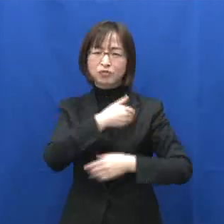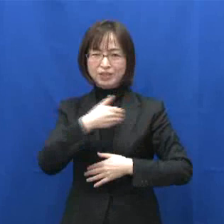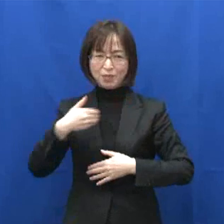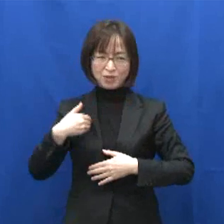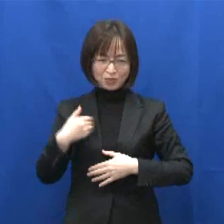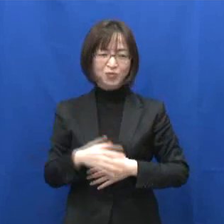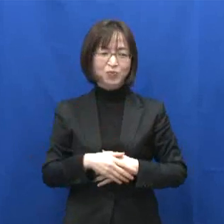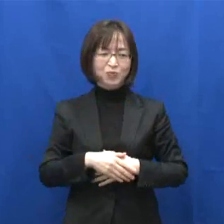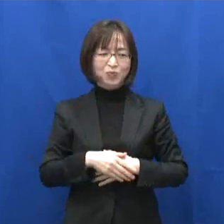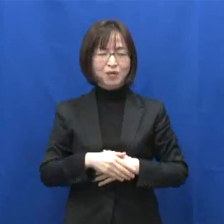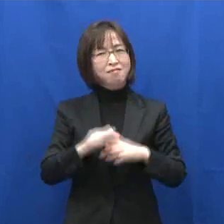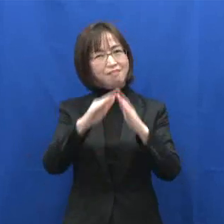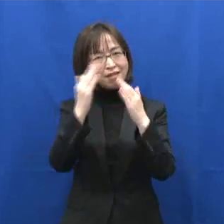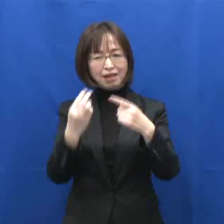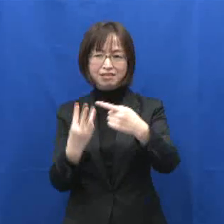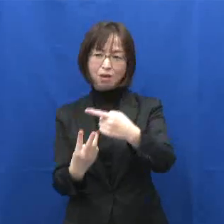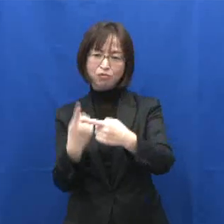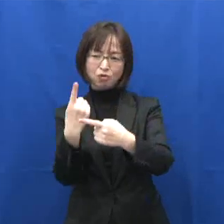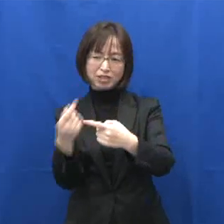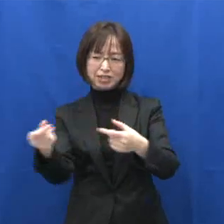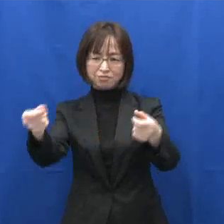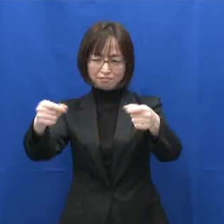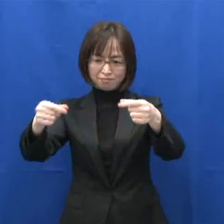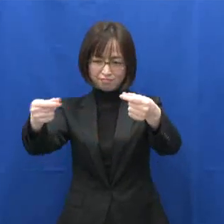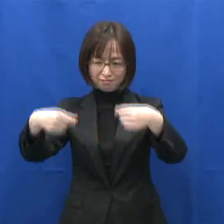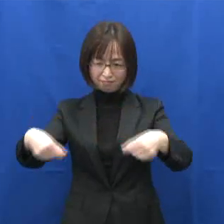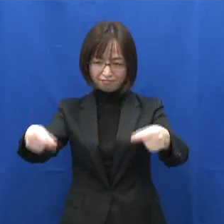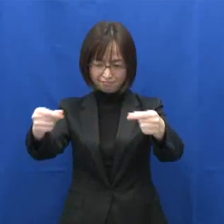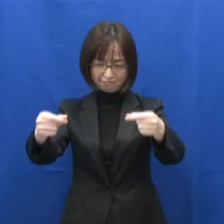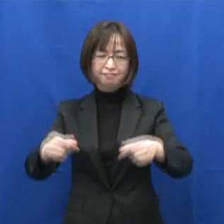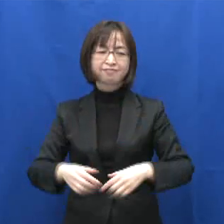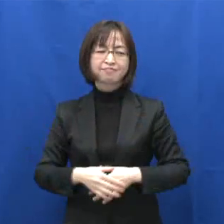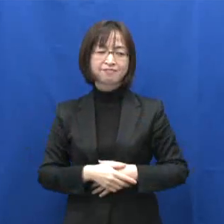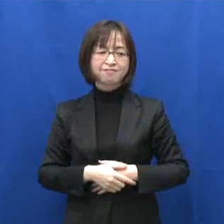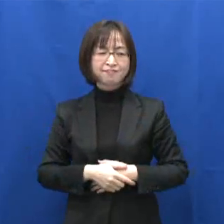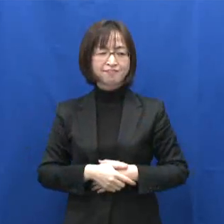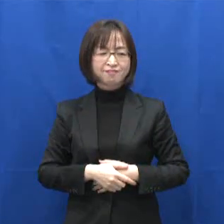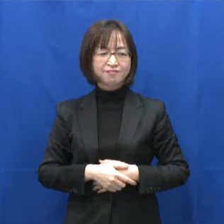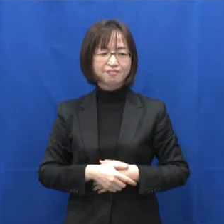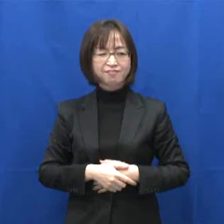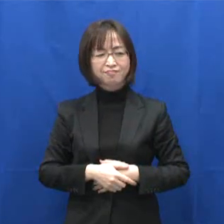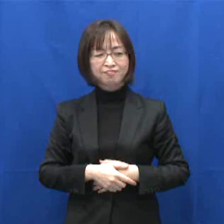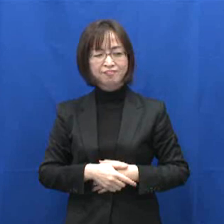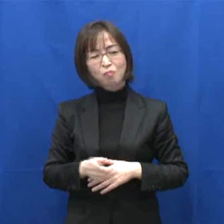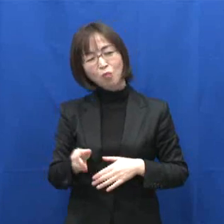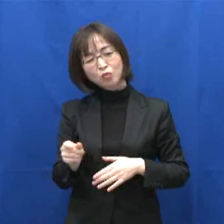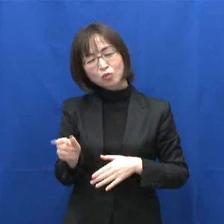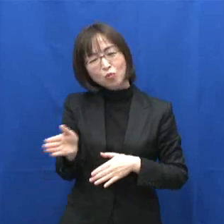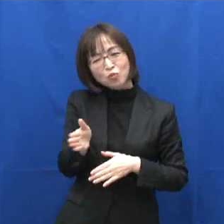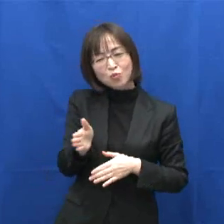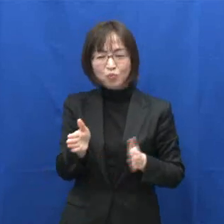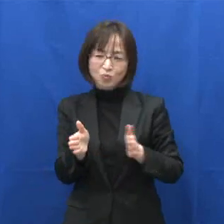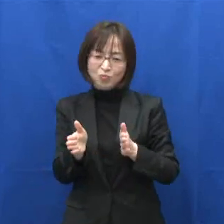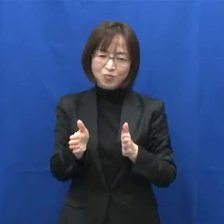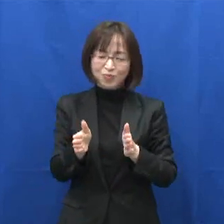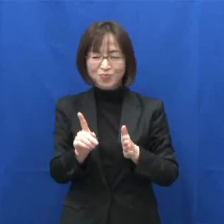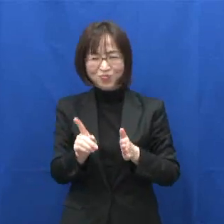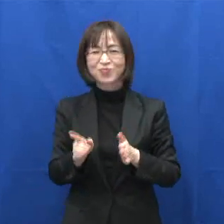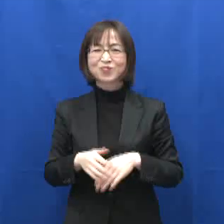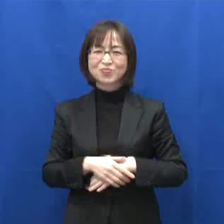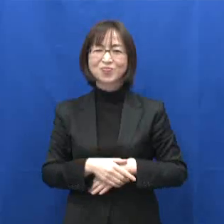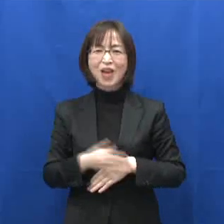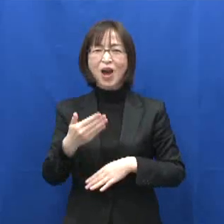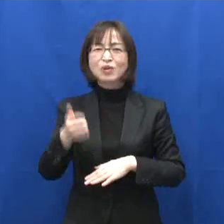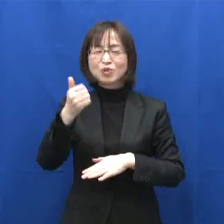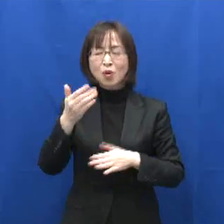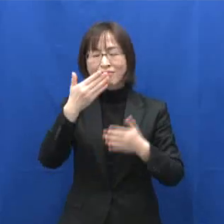はいはいはい、 大体3分の1ぐらいのところに入れていただいて、 これで、 はい、 でもうちょっと真ん中、 もうちょっとこれ口